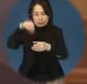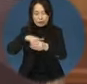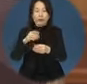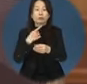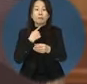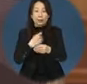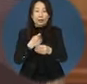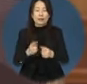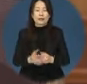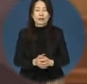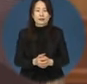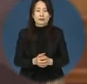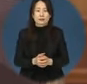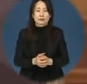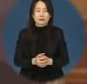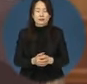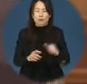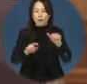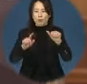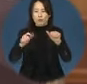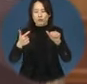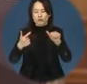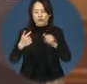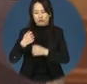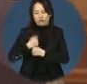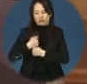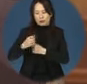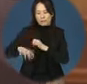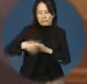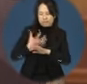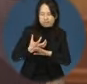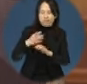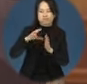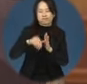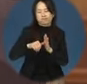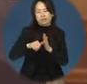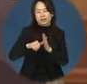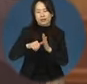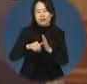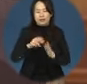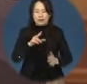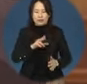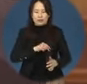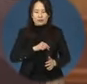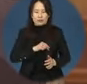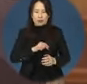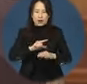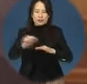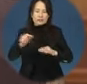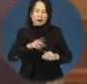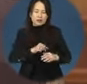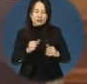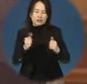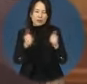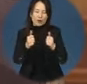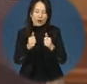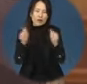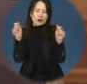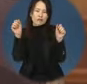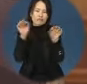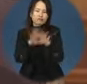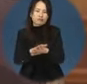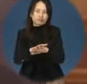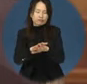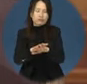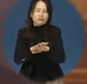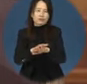그 그렇게 하다가 이제 516 군사정변 때 그때 3와 저희가 해산이 됐고 음 이후에 이제 91년도